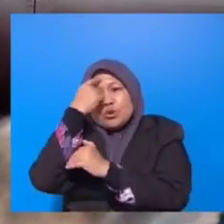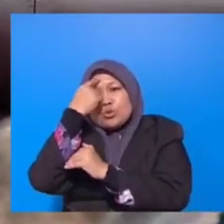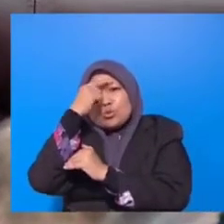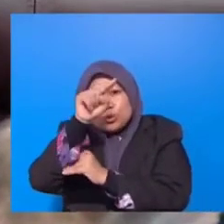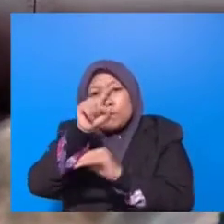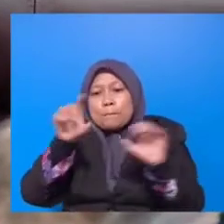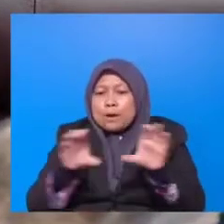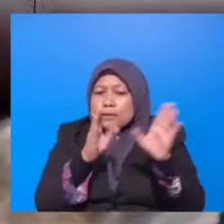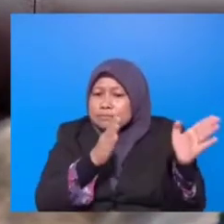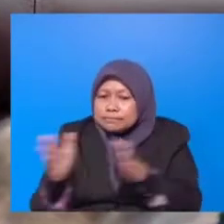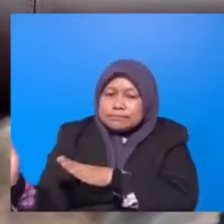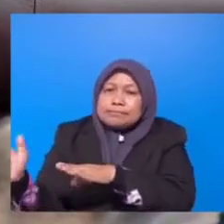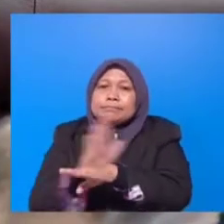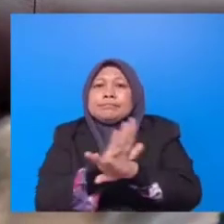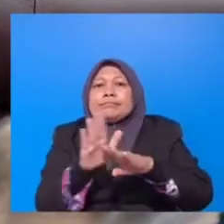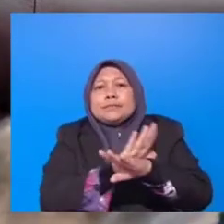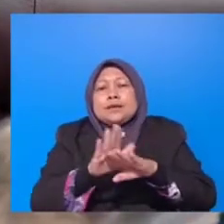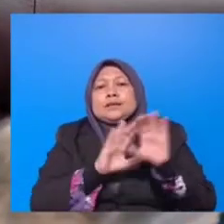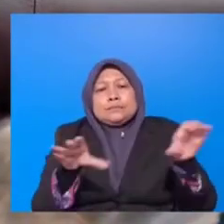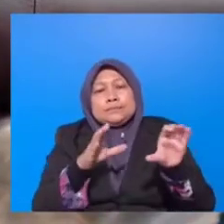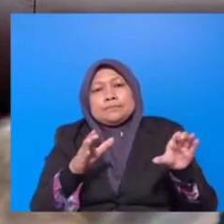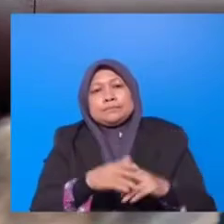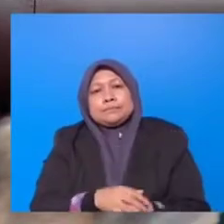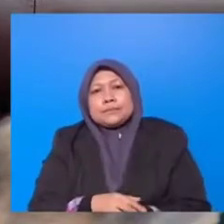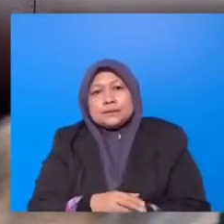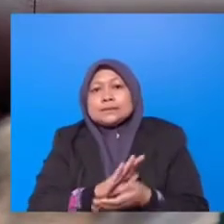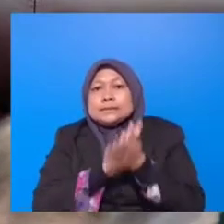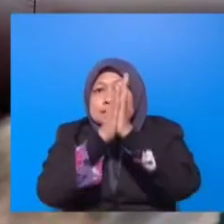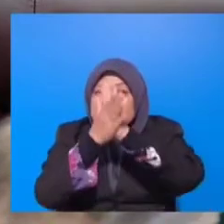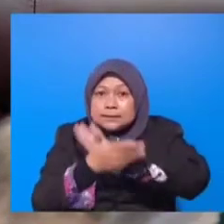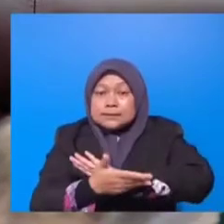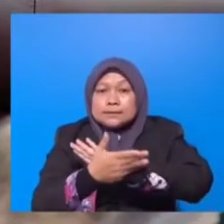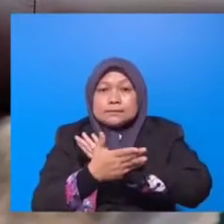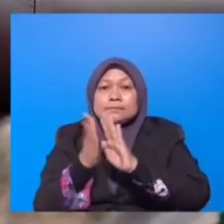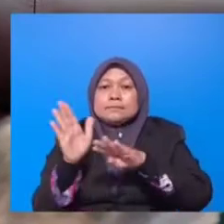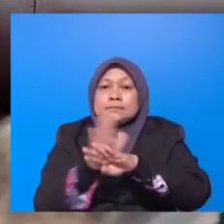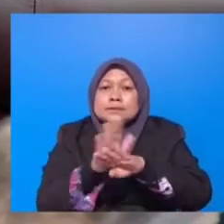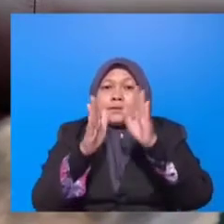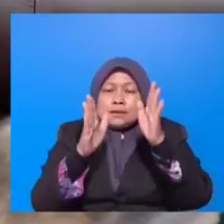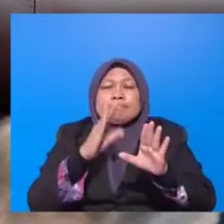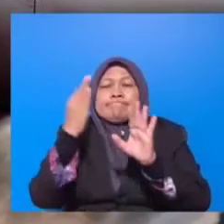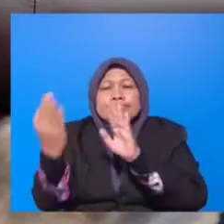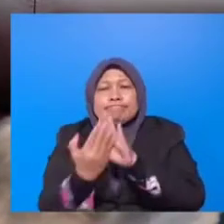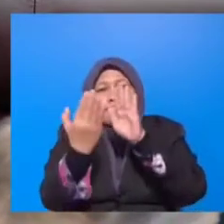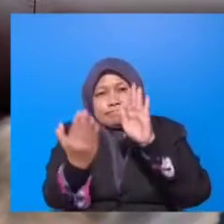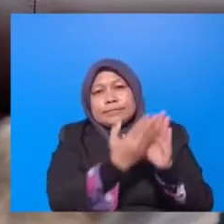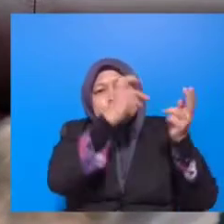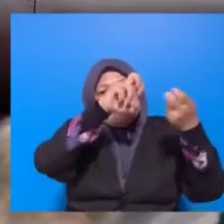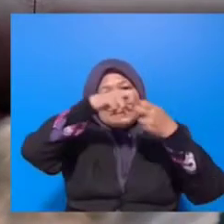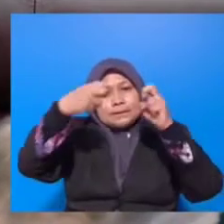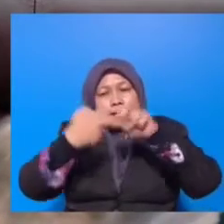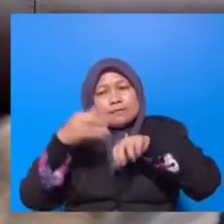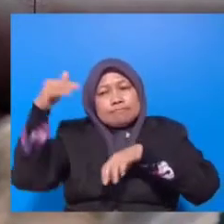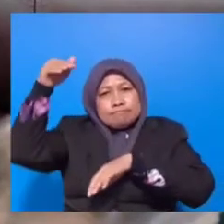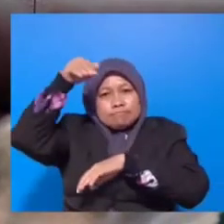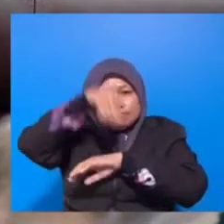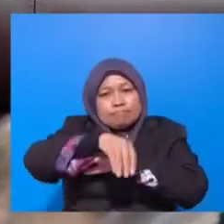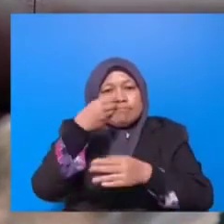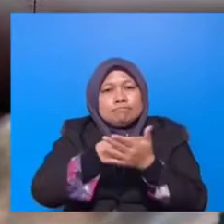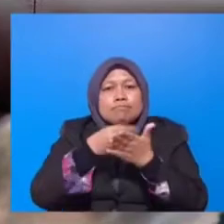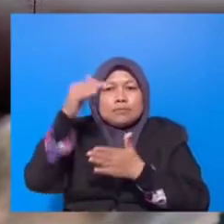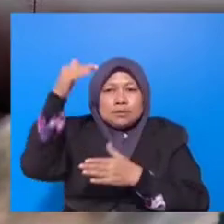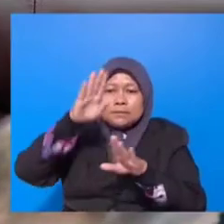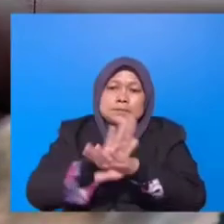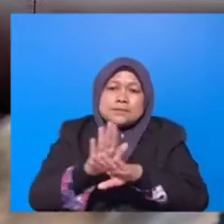mereka membuat operasi perniagaan yang dijalankan. Oleh demikian, peniaga-peniaga kecil berhadapan dengan penurunan dari